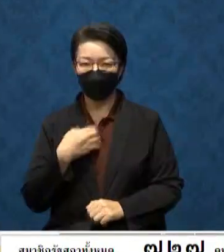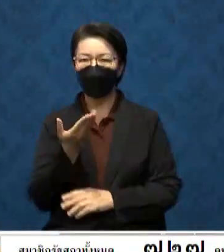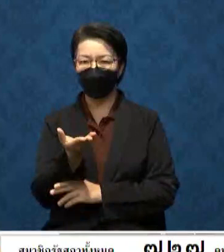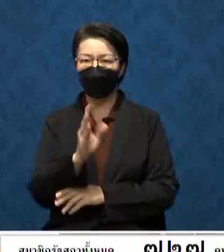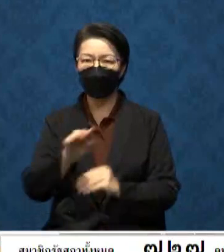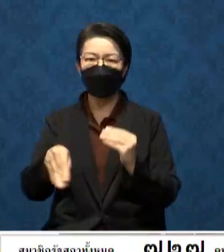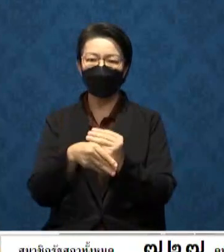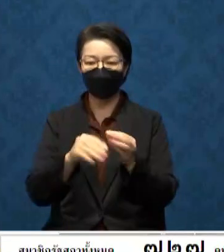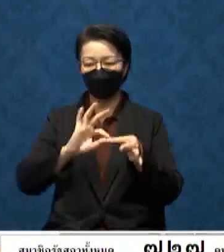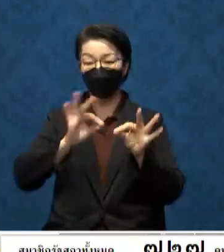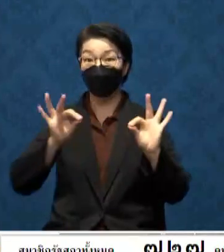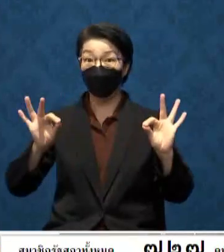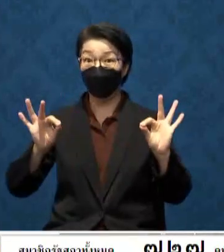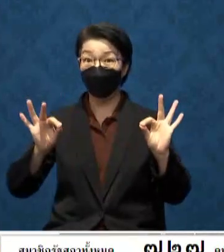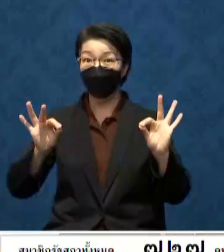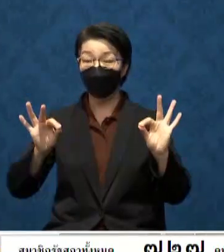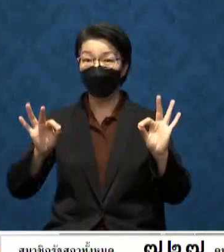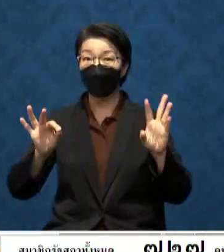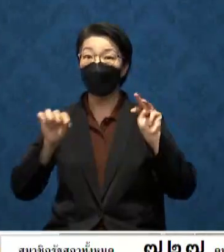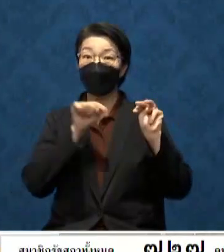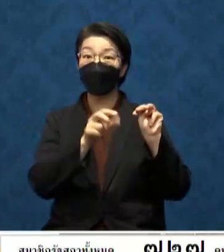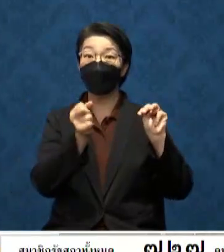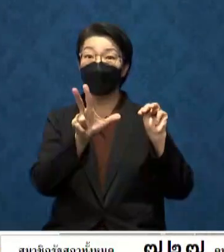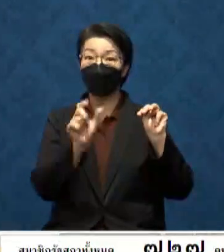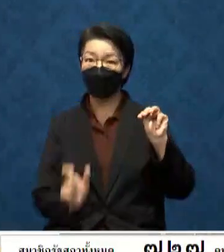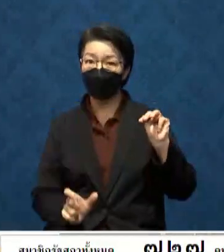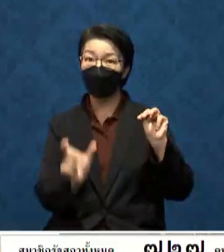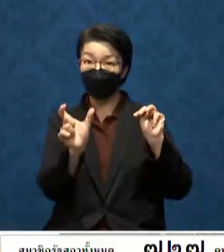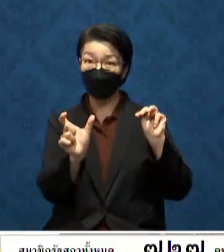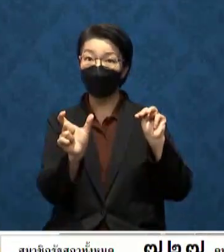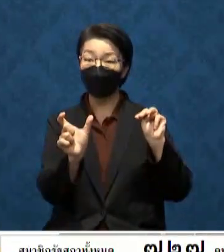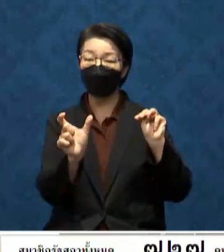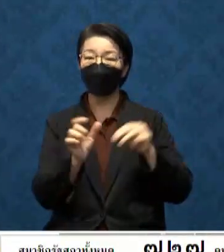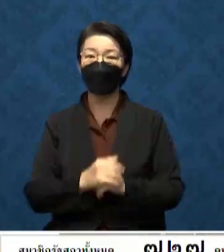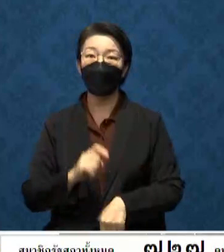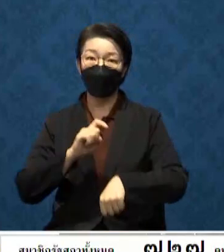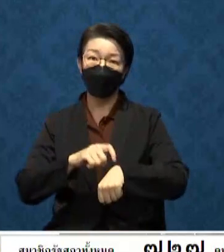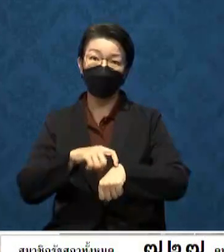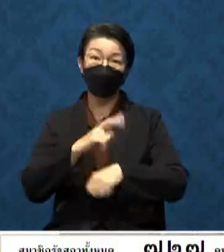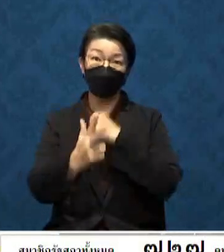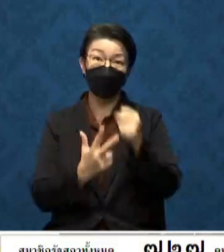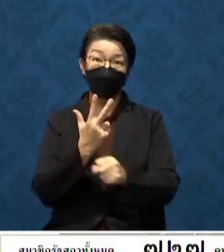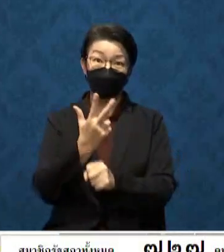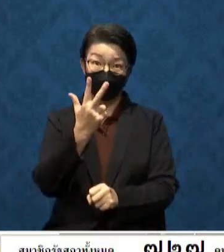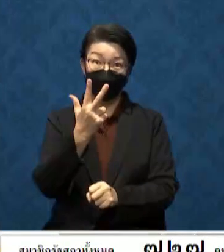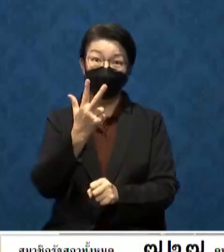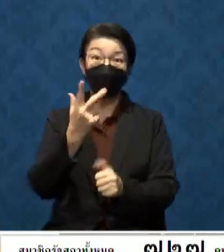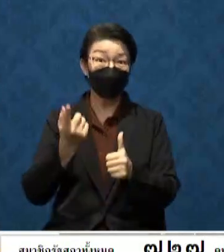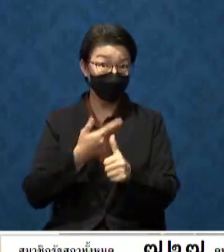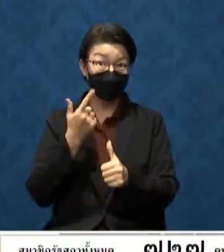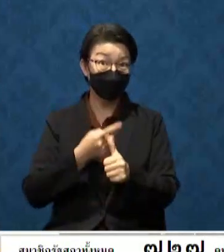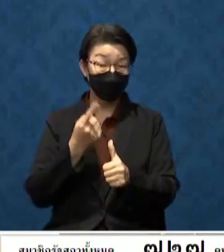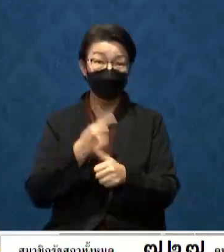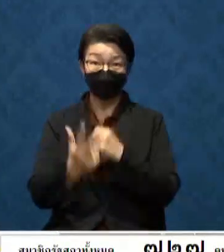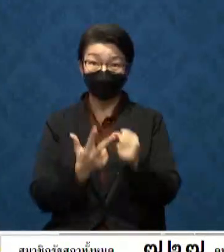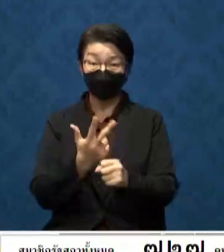ข้อความในมาตรา13ว่าในระยะเวลา3ปีแรกนับ